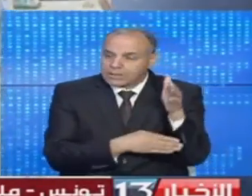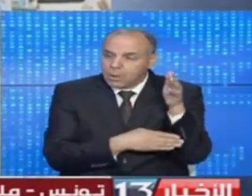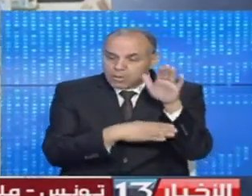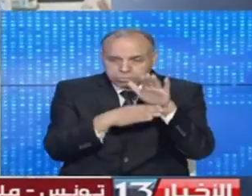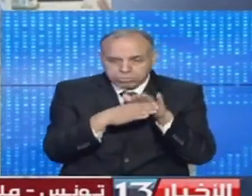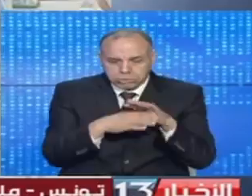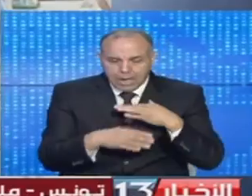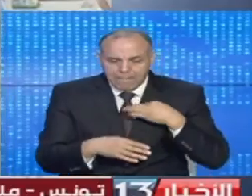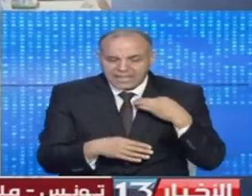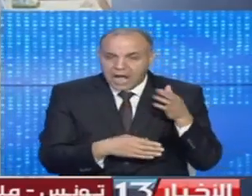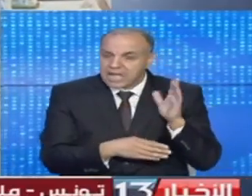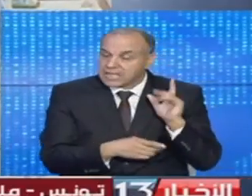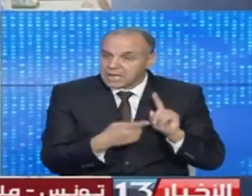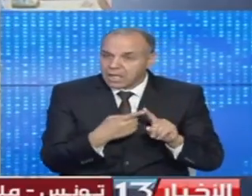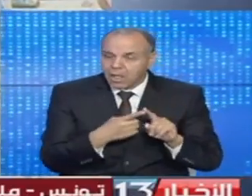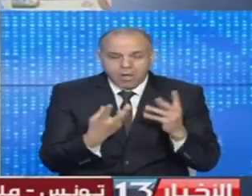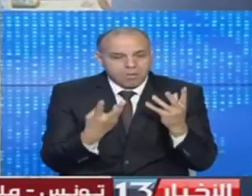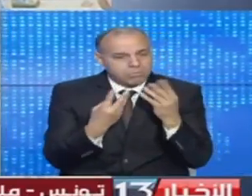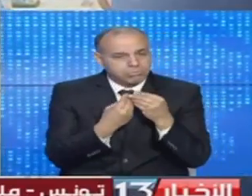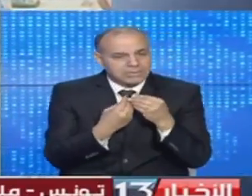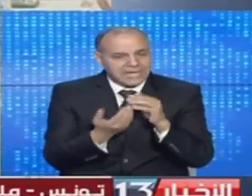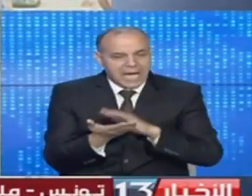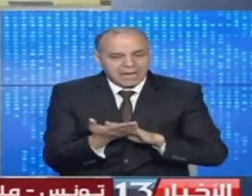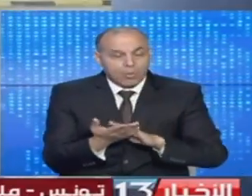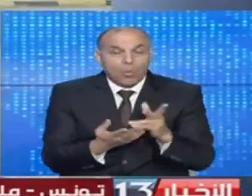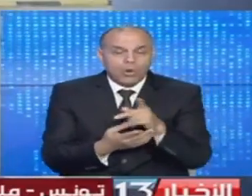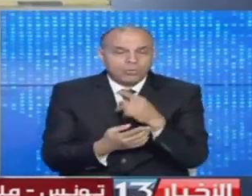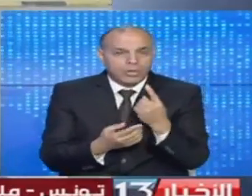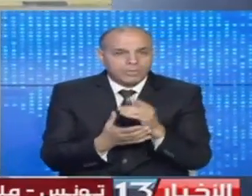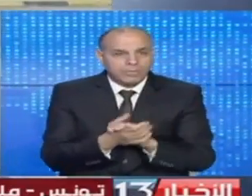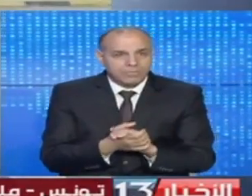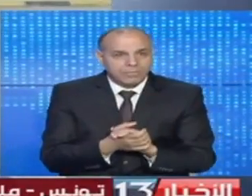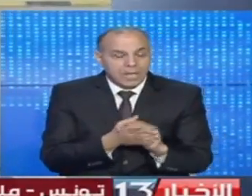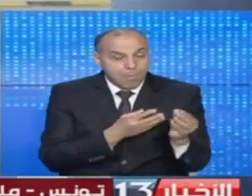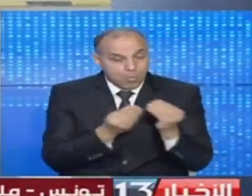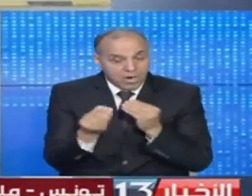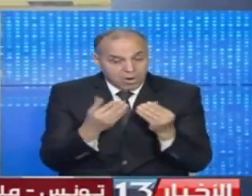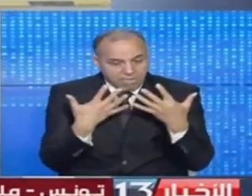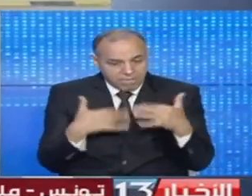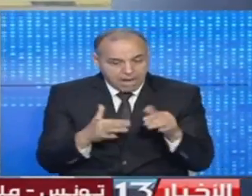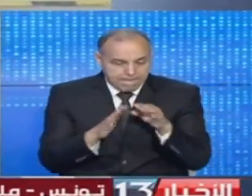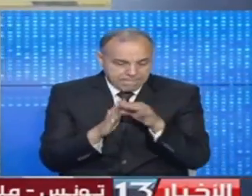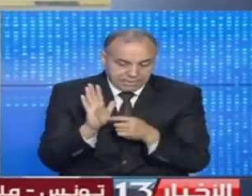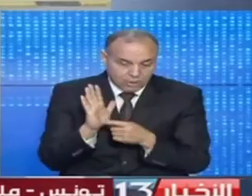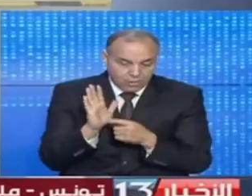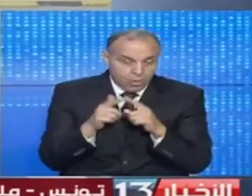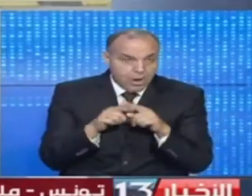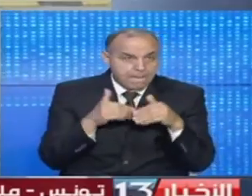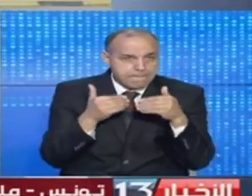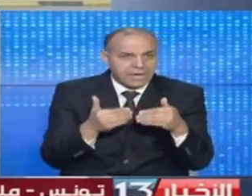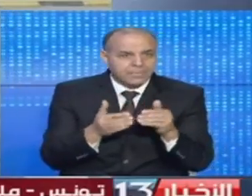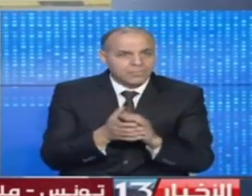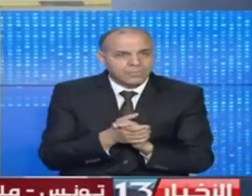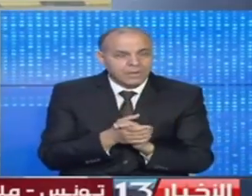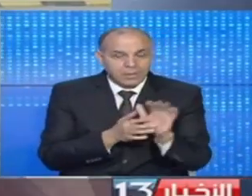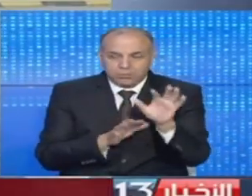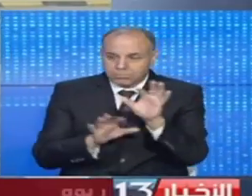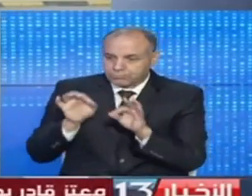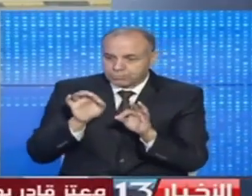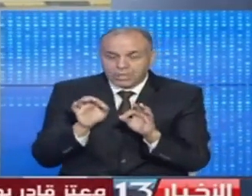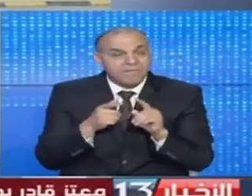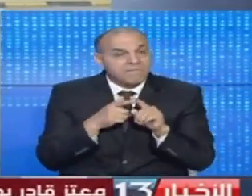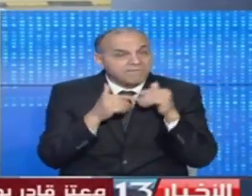ومدنيتها ووحدتها وسلامه اراضيها ستتم المناقشه حول الاليه التي سيتم بالاختيار